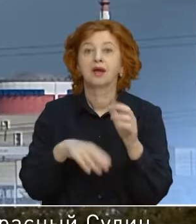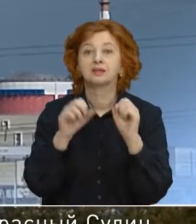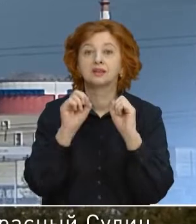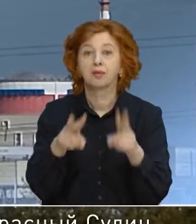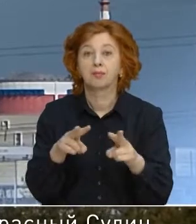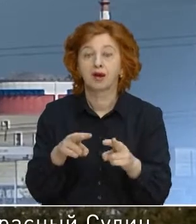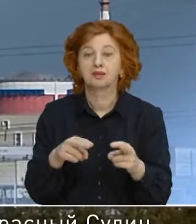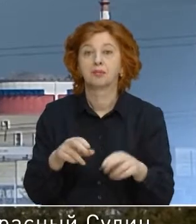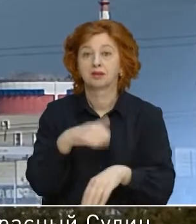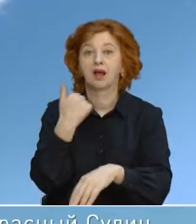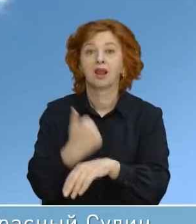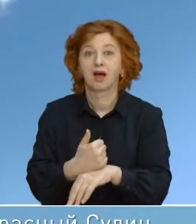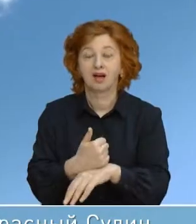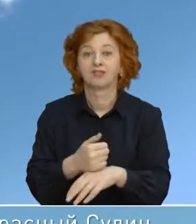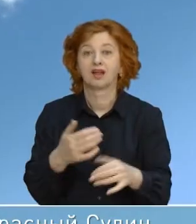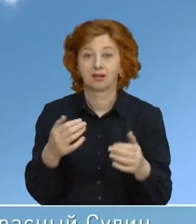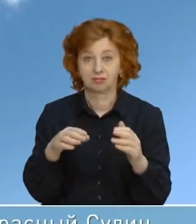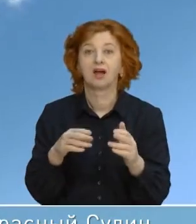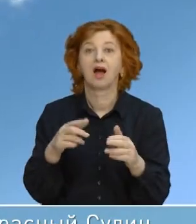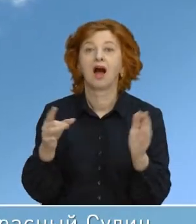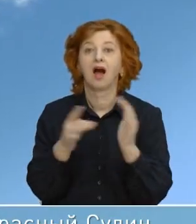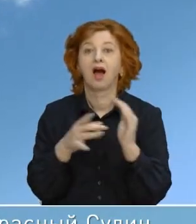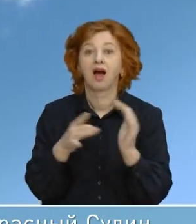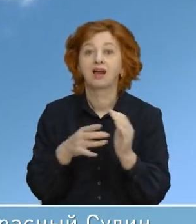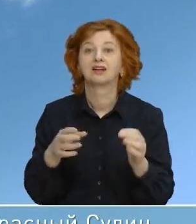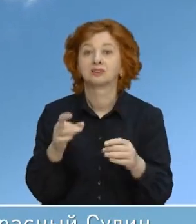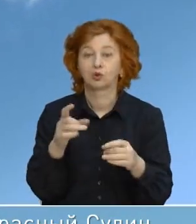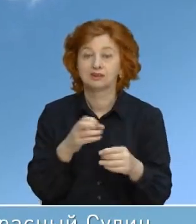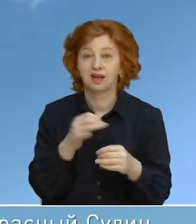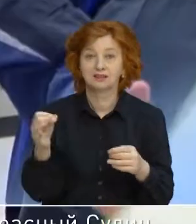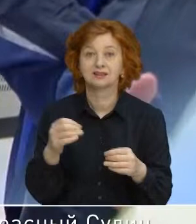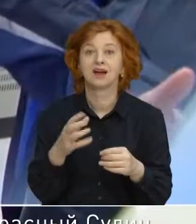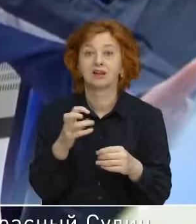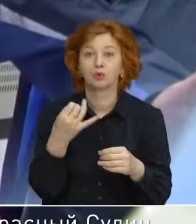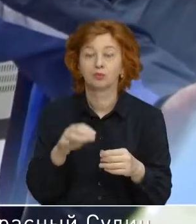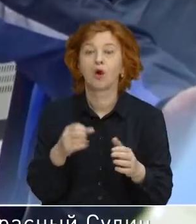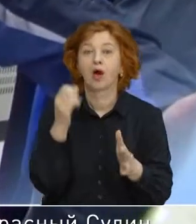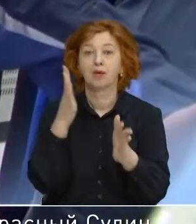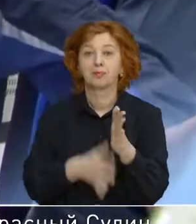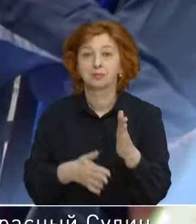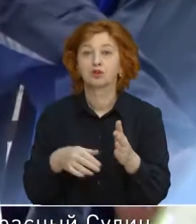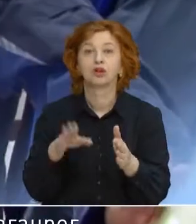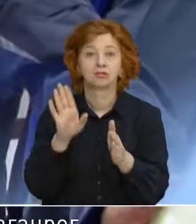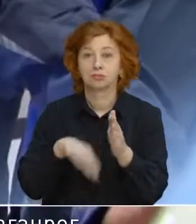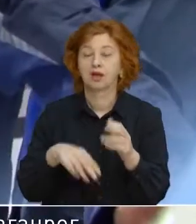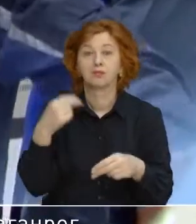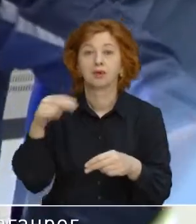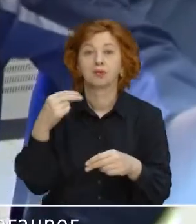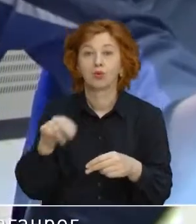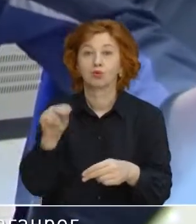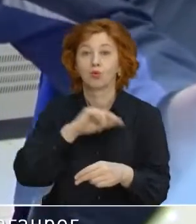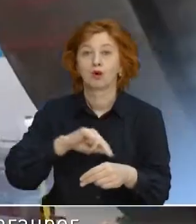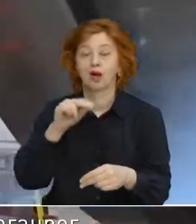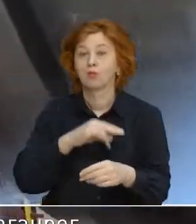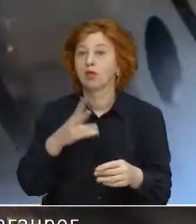Безопасность – главное условие работы Ростовской атомной электростанции. Так, на АЭС обеспечение бесперебойной работы не прекращается ни